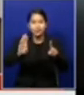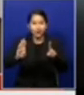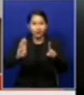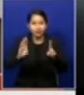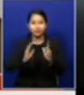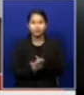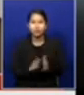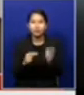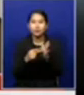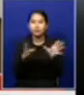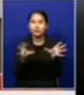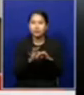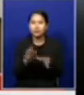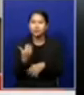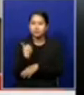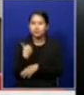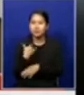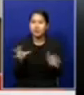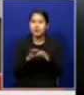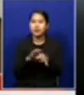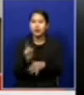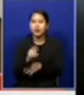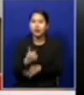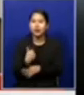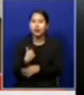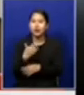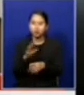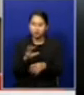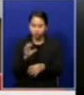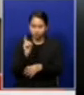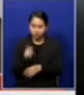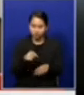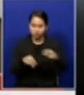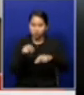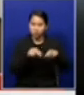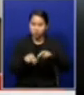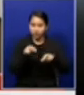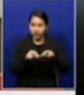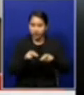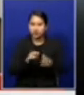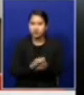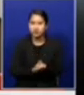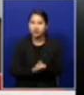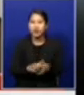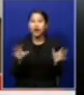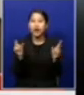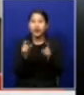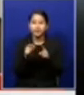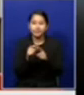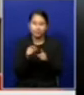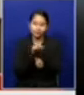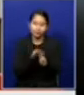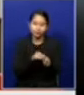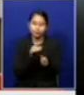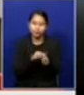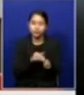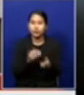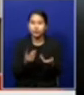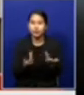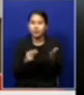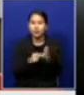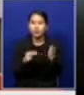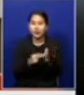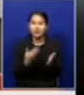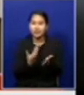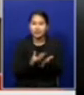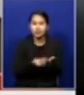นี่เกี่ยวข้องไงต้องยาไส้ผมไม่ได้พูดถึงคำว่าเยียวยานะครับถ้าเยียวยานี่คือการชดเชย